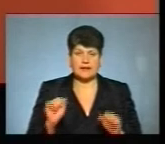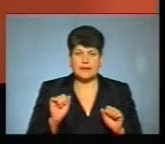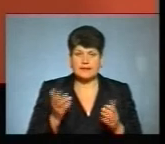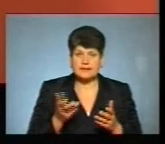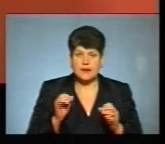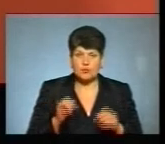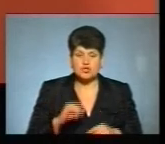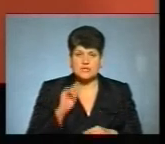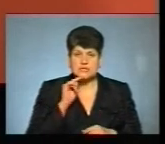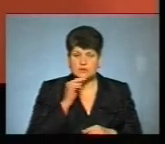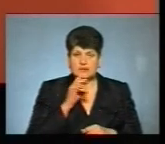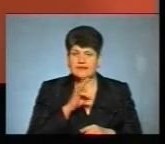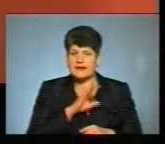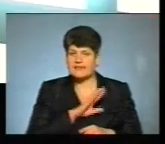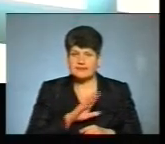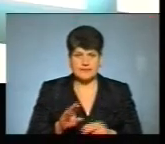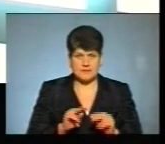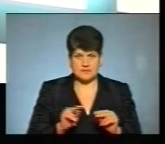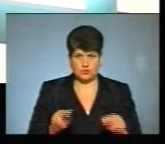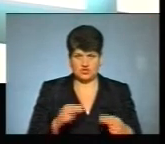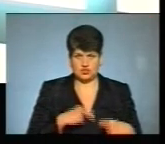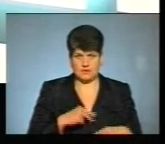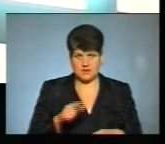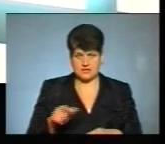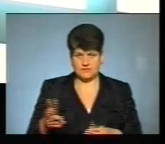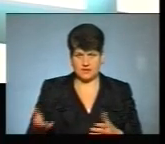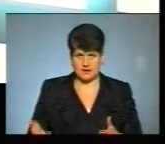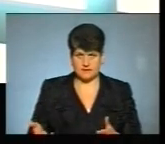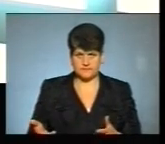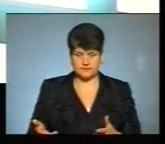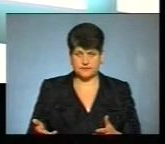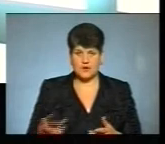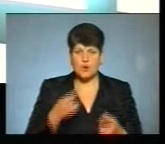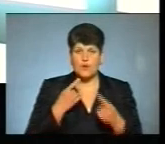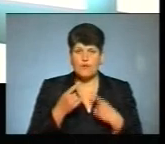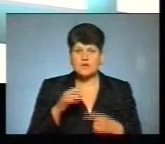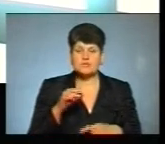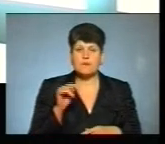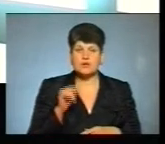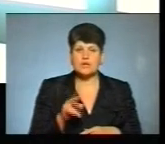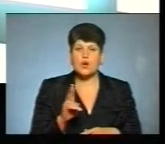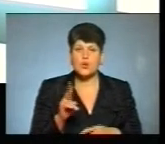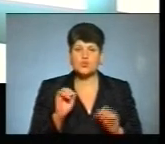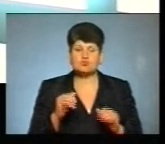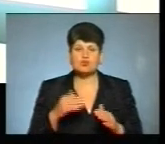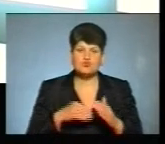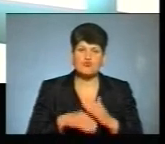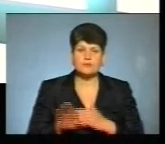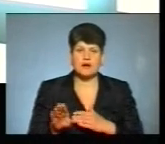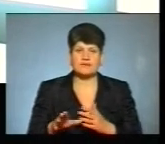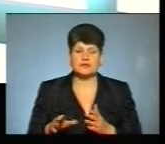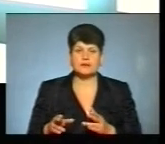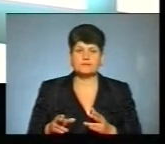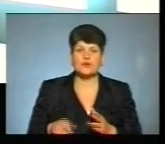зекономити на непедагогічних працівниках. Тобто, говориться про те, що когось можуть відправити за свій